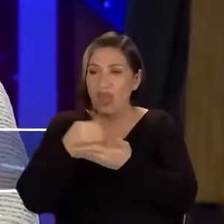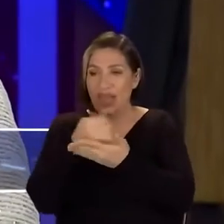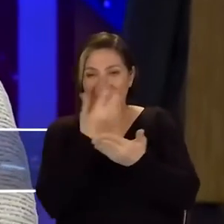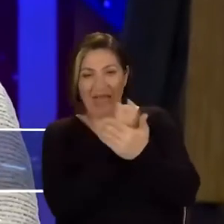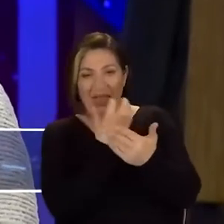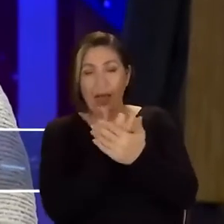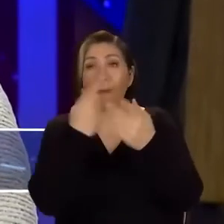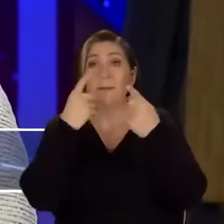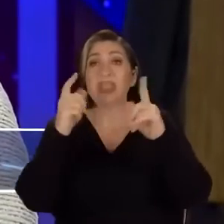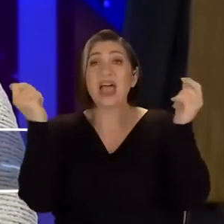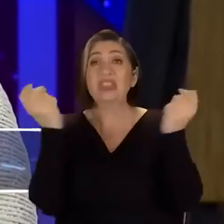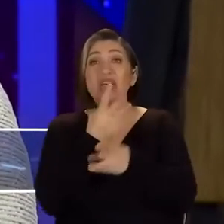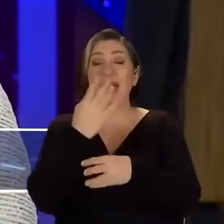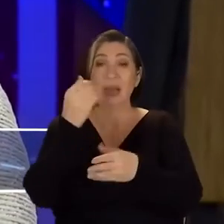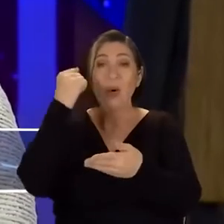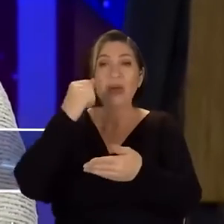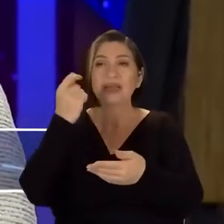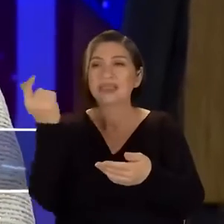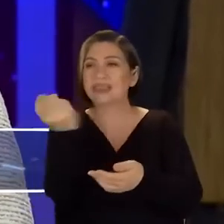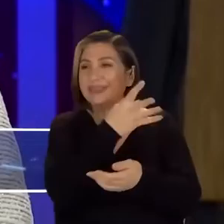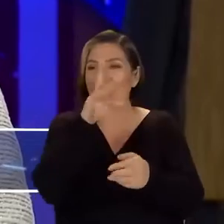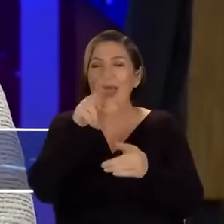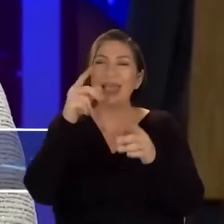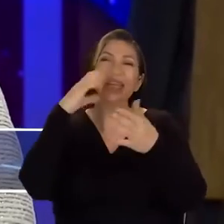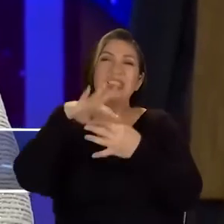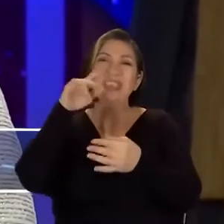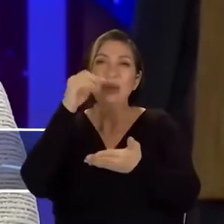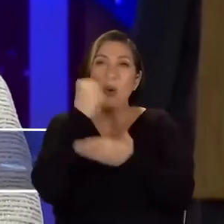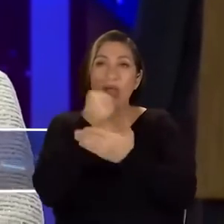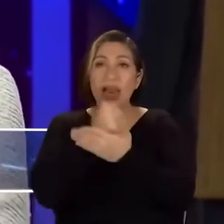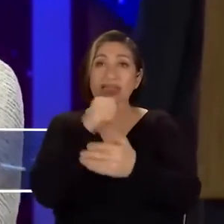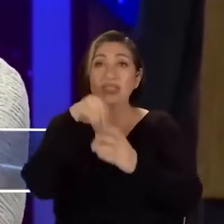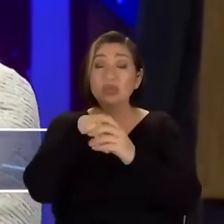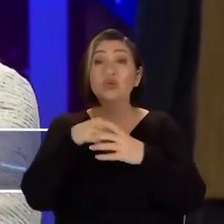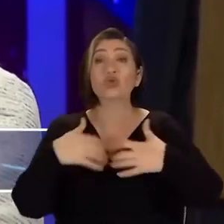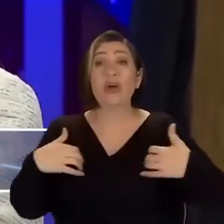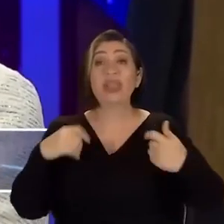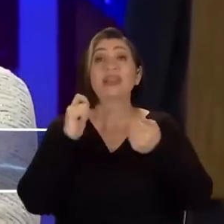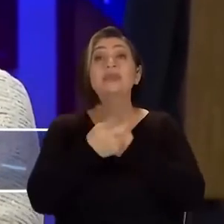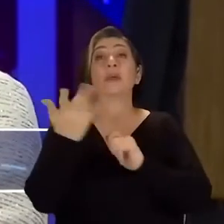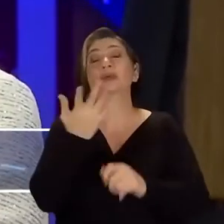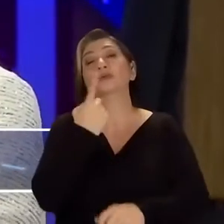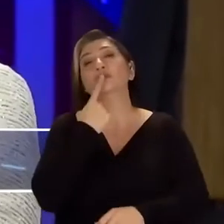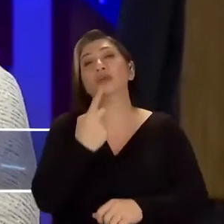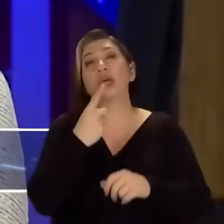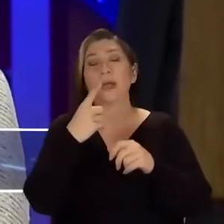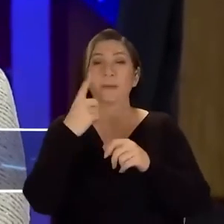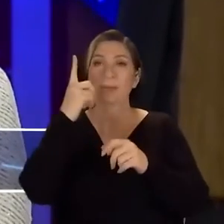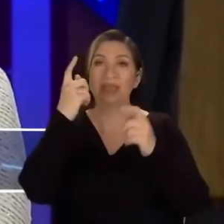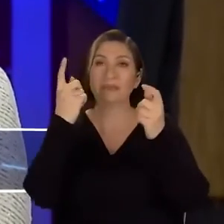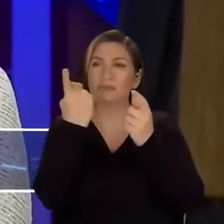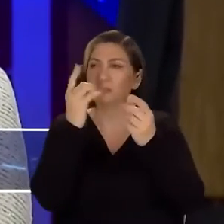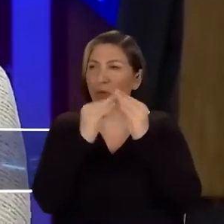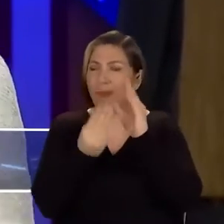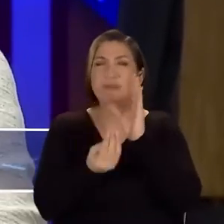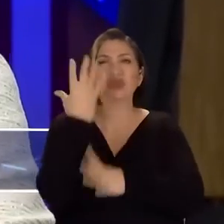kayıtları binlerce not tarafından onaylandığı için bu veriler güvenli, değiştirilemez. Hani oldu ya, sözde Cambridge Analytica diye bir şey yaşadı